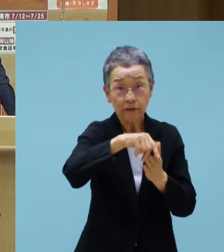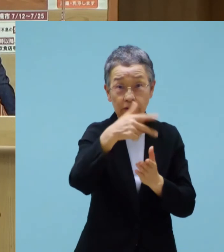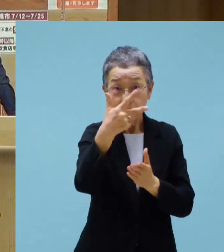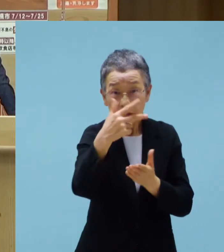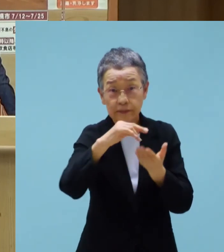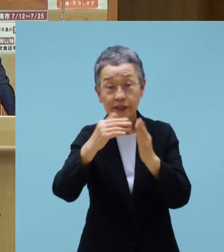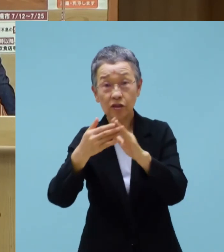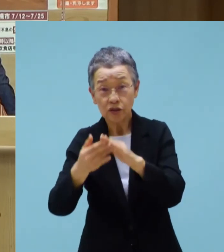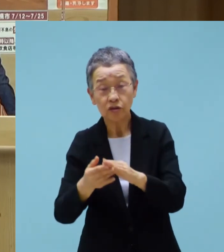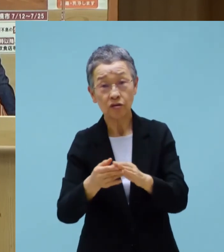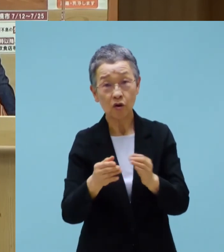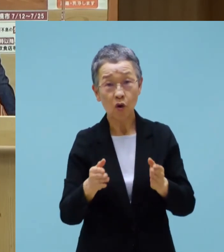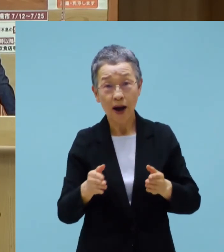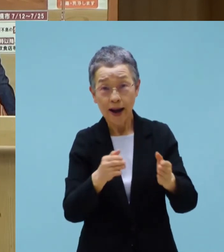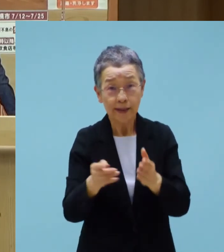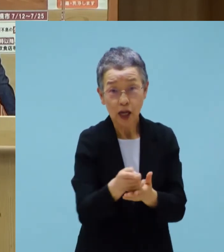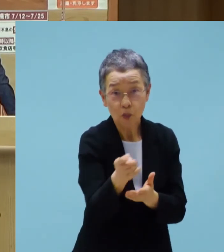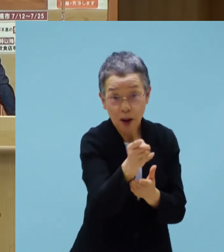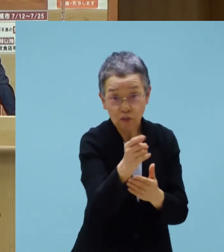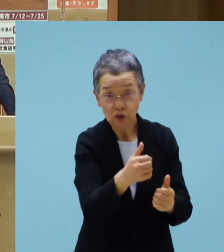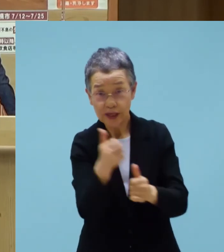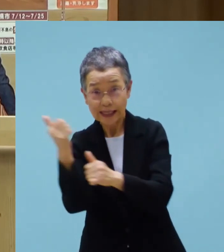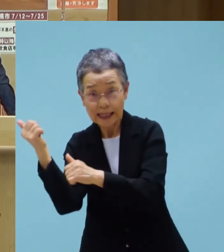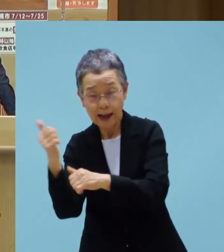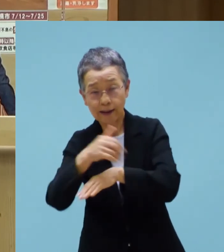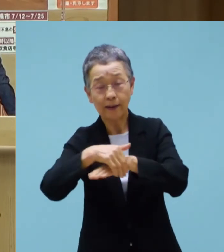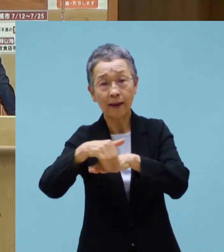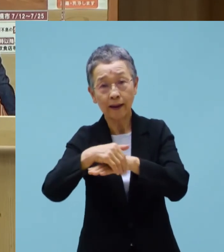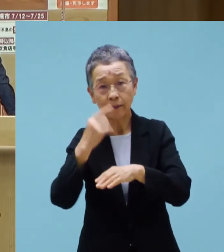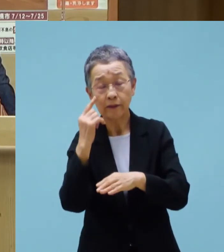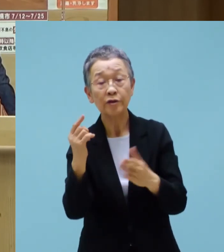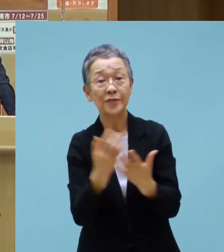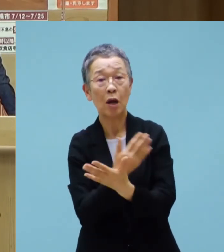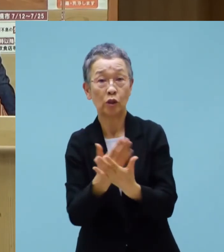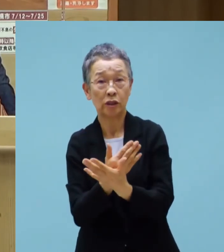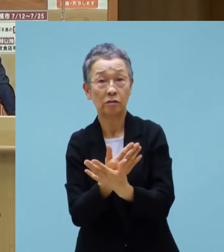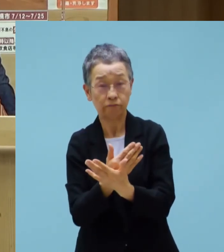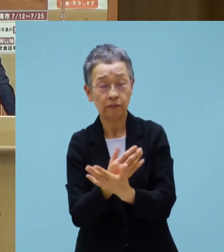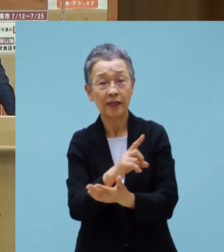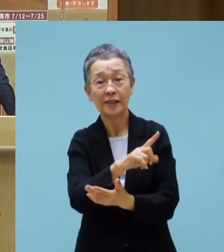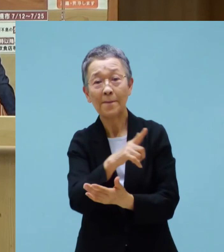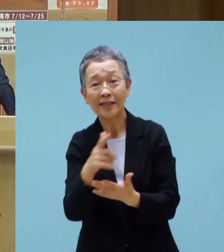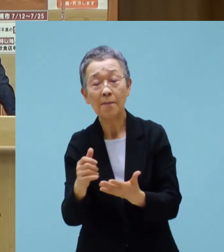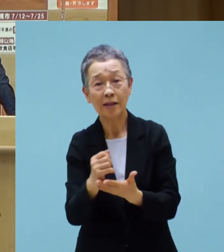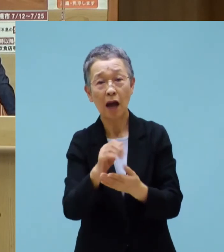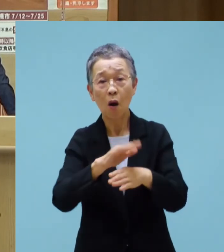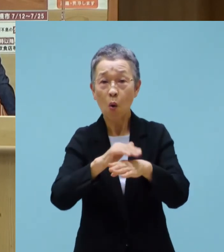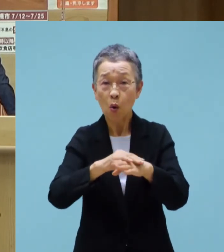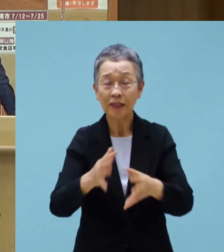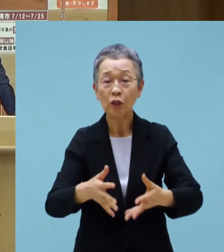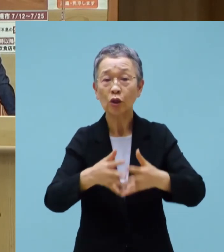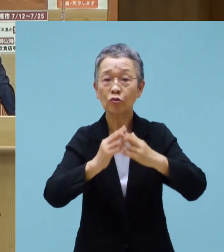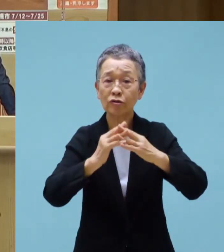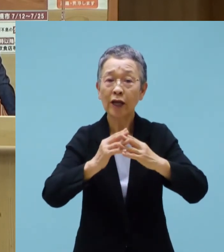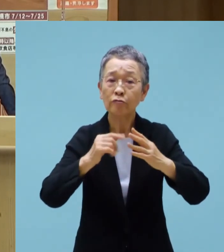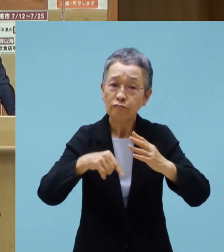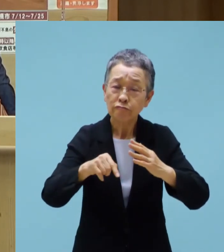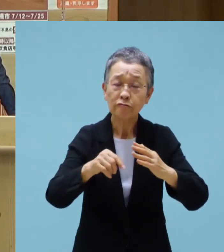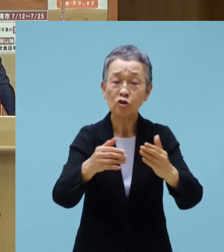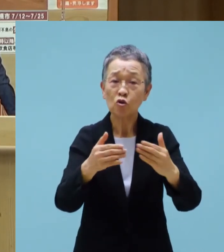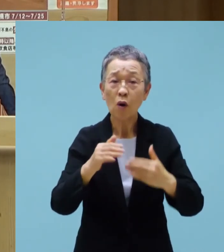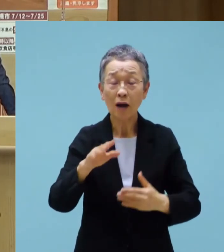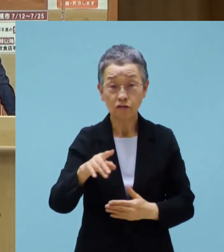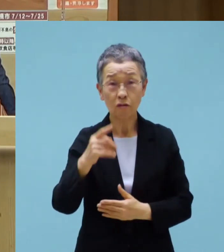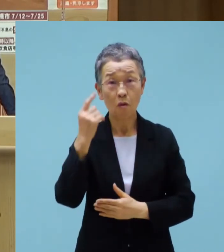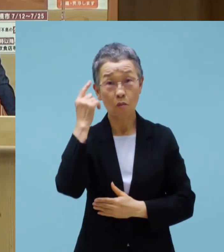ザードマップ、避難計画の見直し、さまざま対策に取り組んでいく必要が出てきます。道